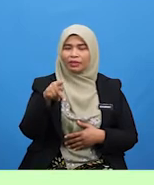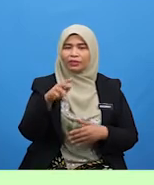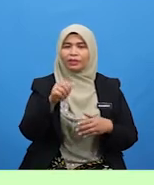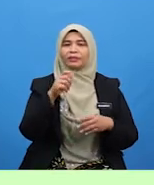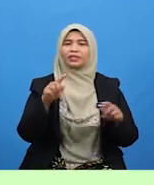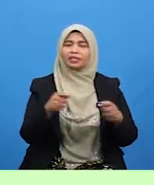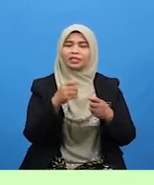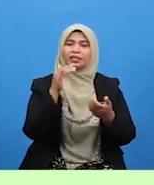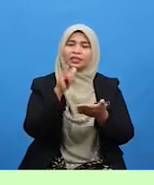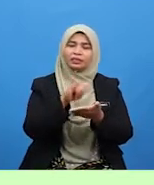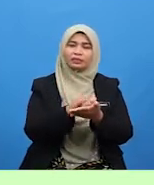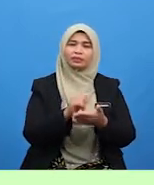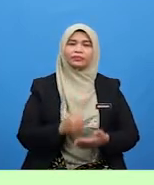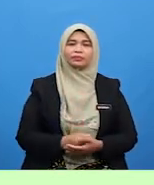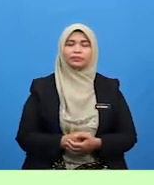tindakan tersebut?